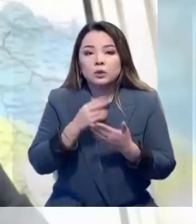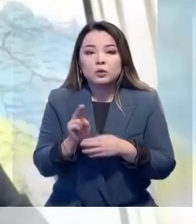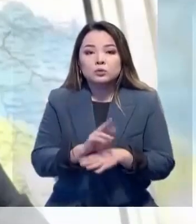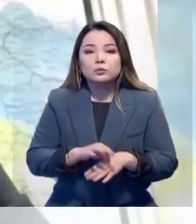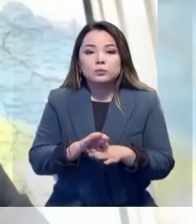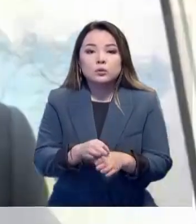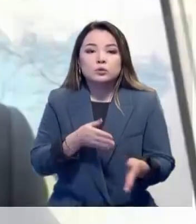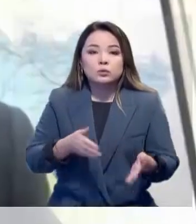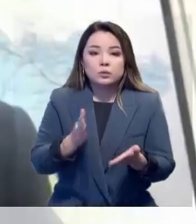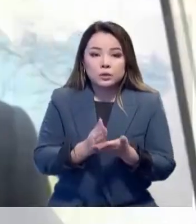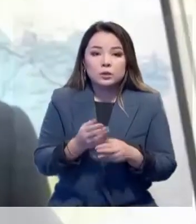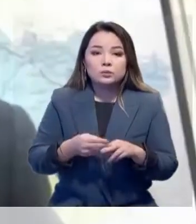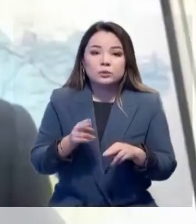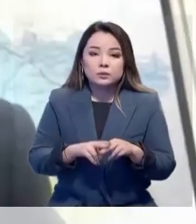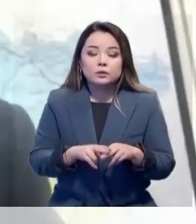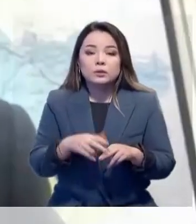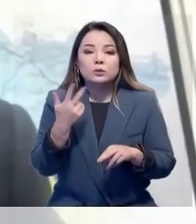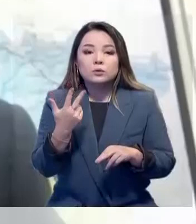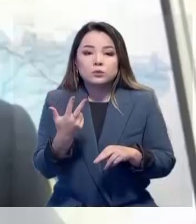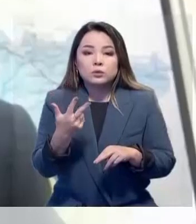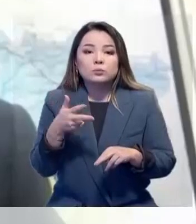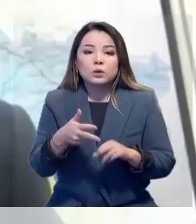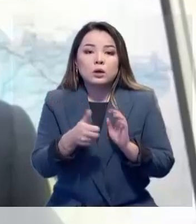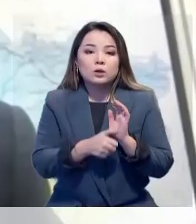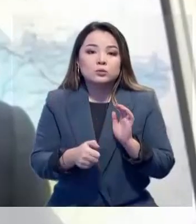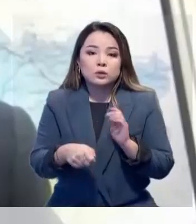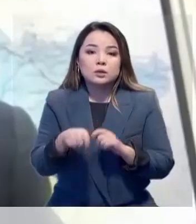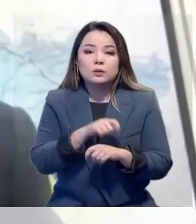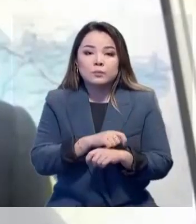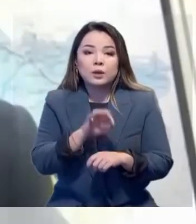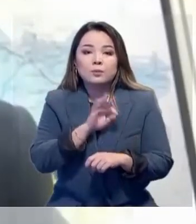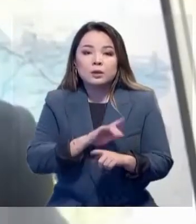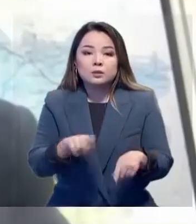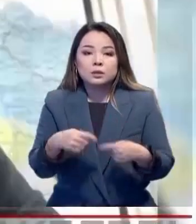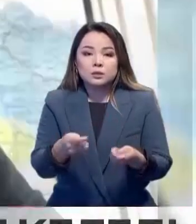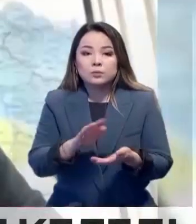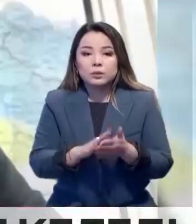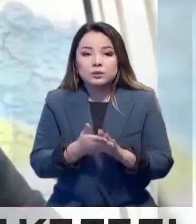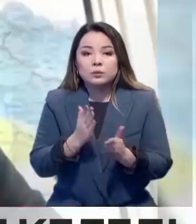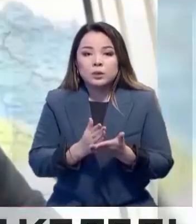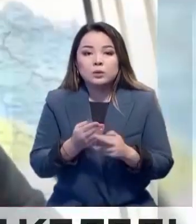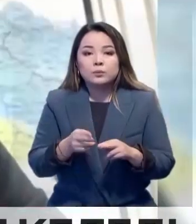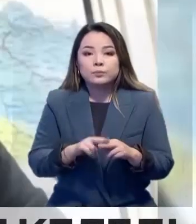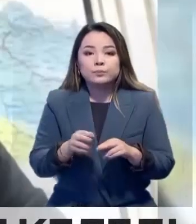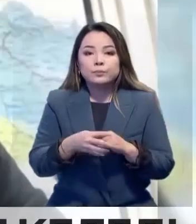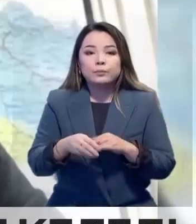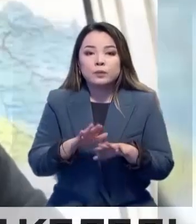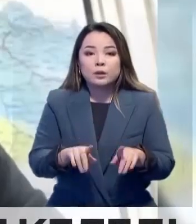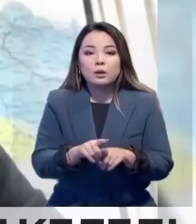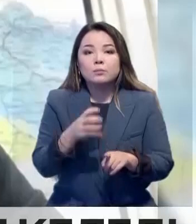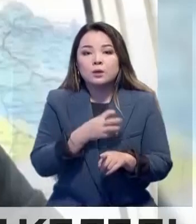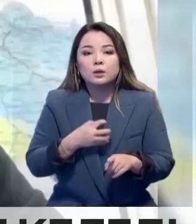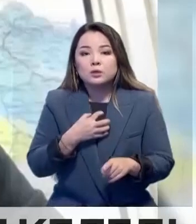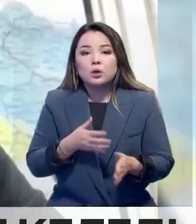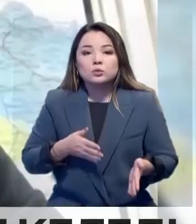жұмыстары жүріп жатыр. Оның 3600 шақырым биыл пайдалануға берілетін болады. Жергілікті маңызы